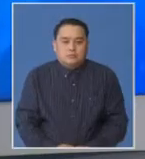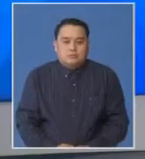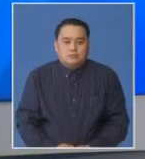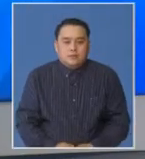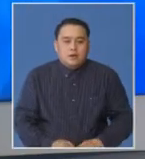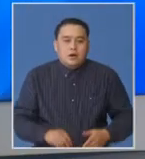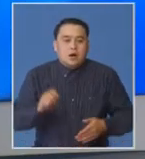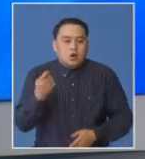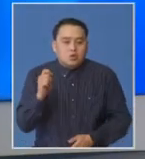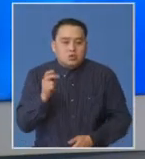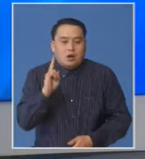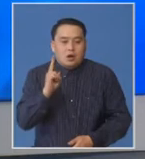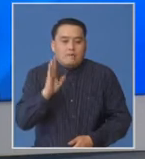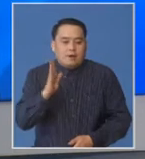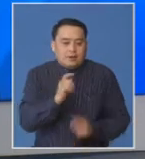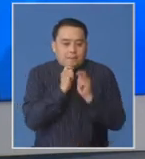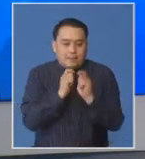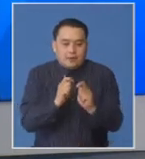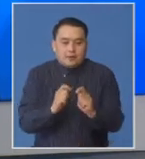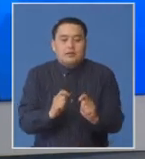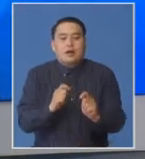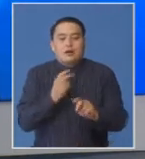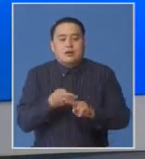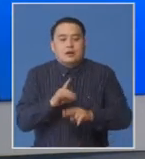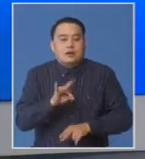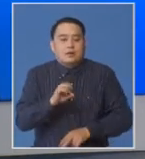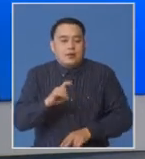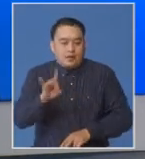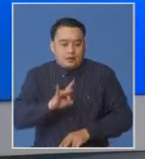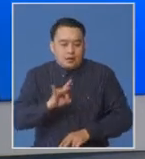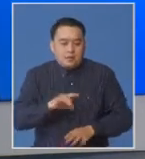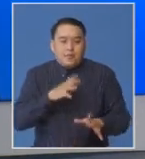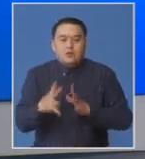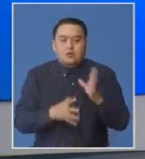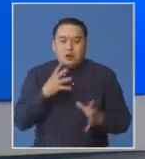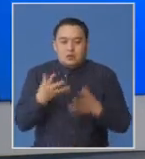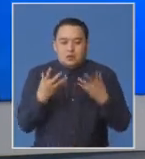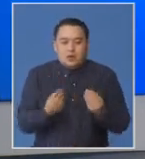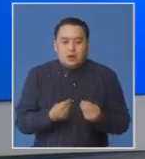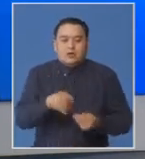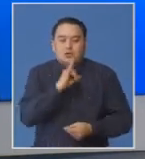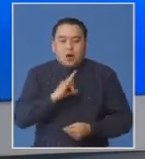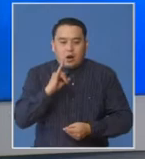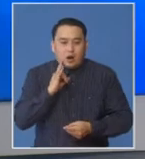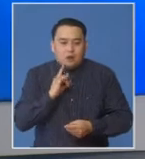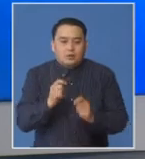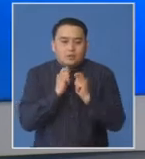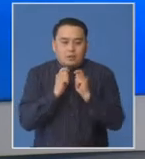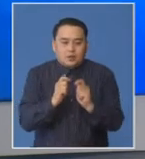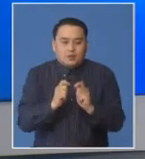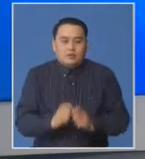Ключи от квартиры, подарки и награды. В Райымбекском районе в честь Международного женского дня не поскупились на сюрпризы.